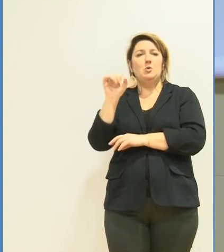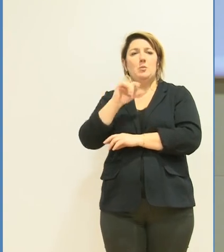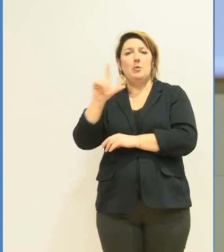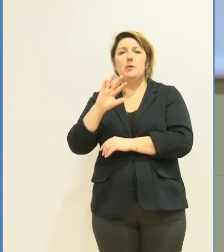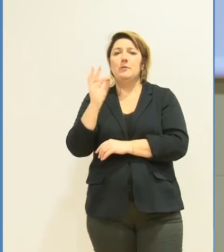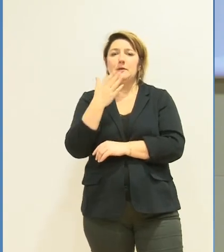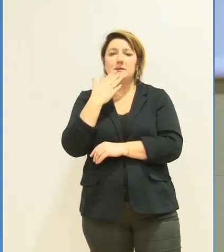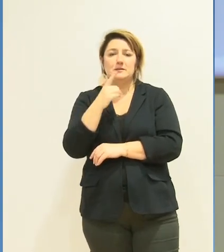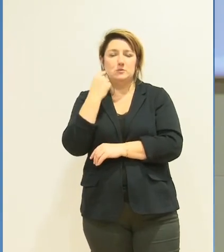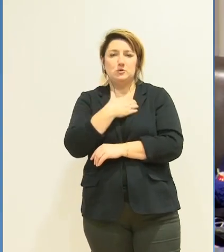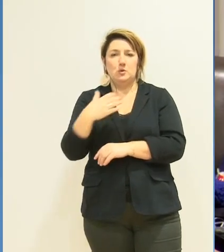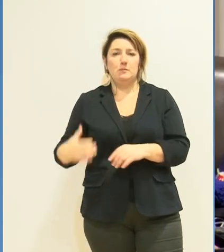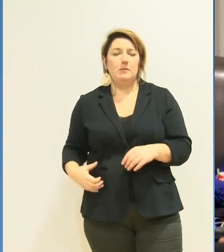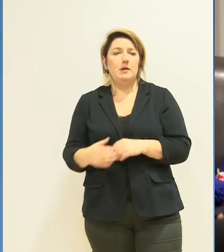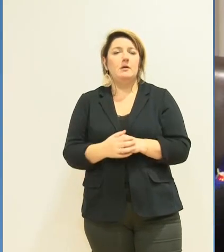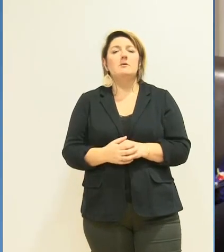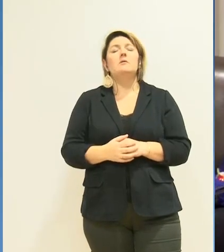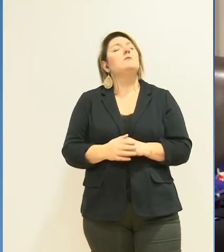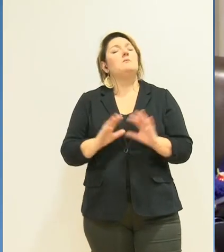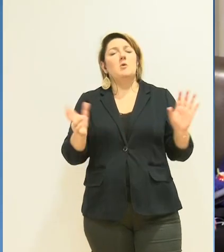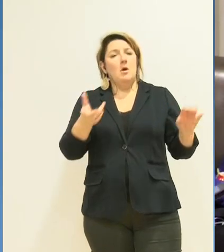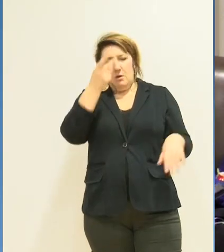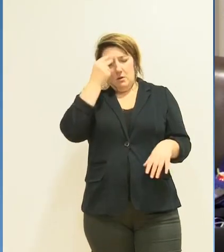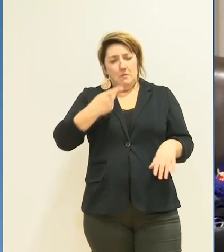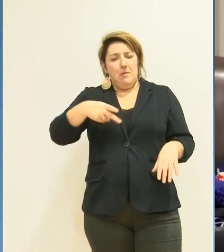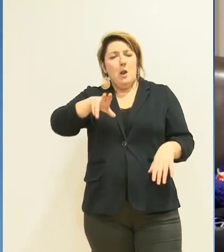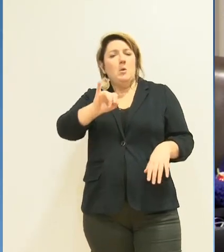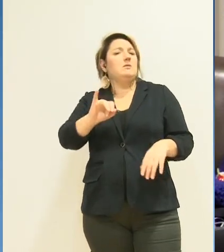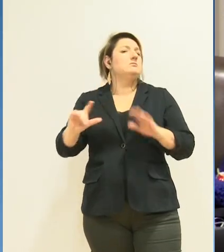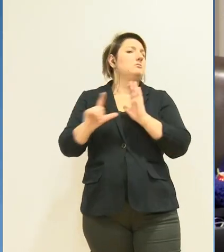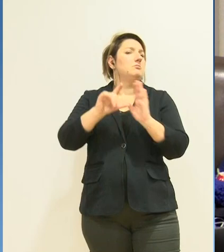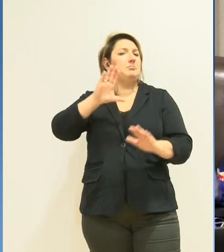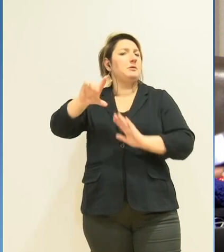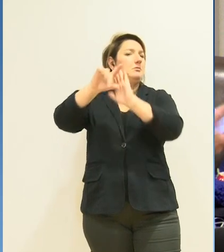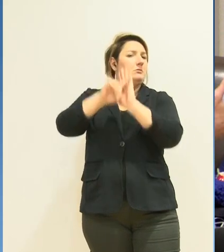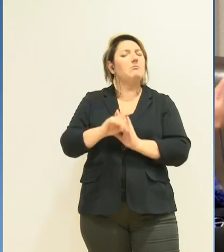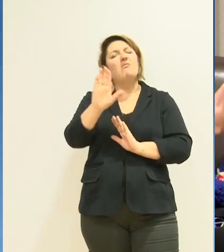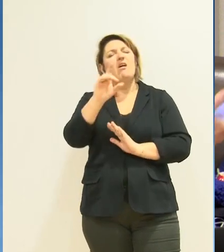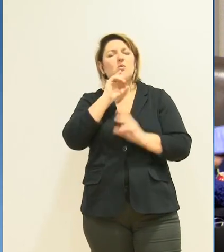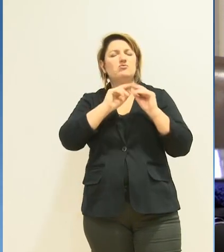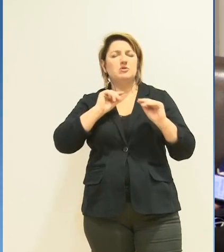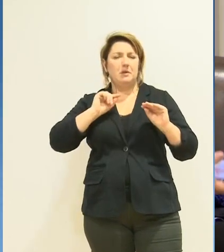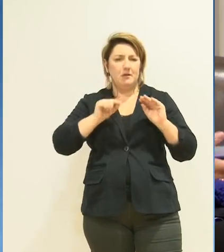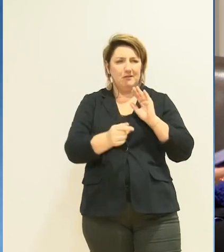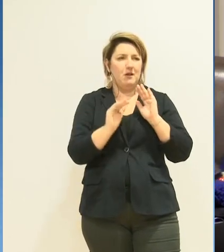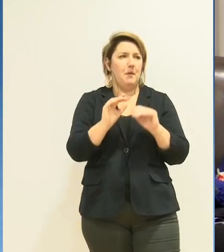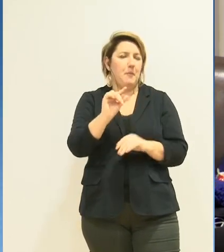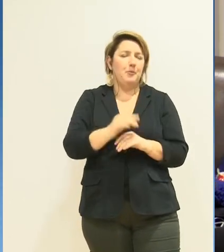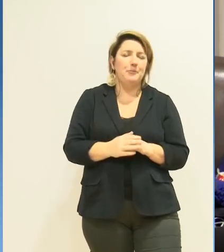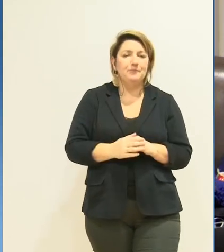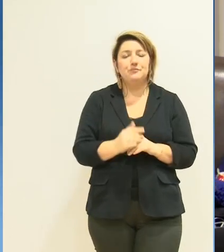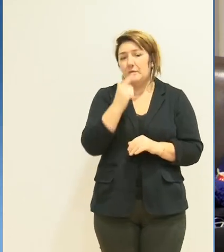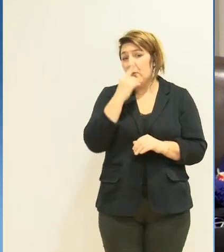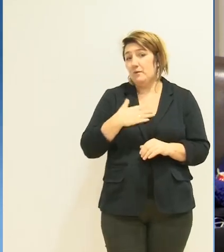nous avons bien noté le côté réglementaire du pur et lui mais je ferai comme un petit peu tout à l'heure je pense que cela relève